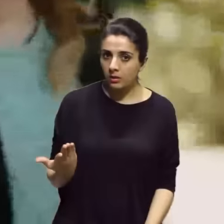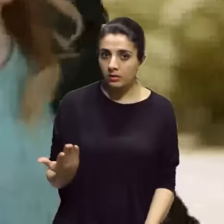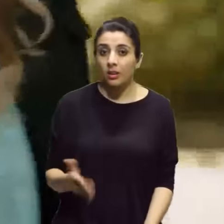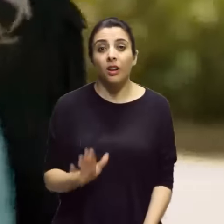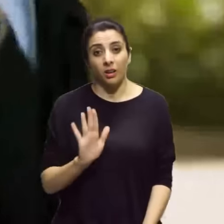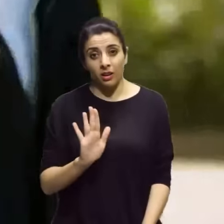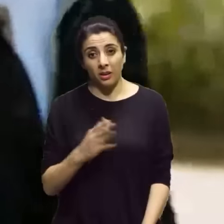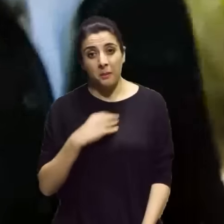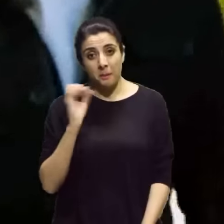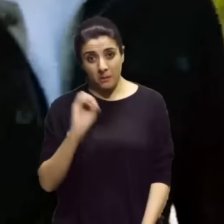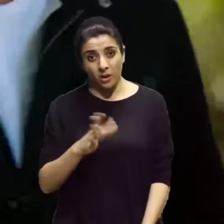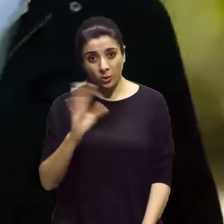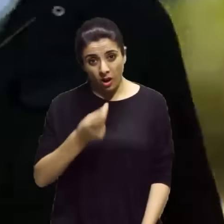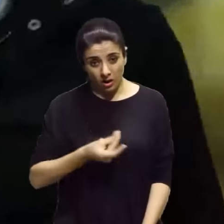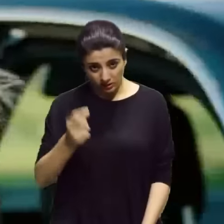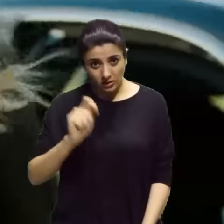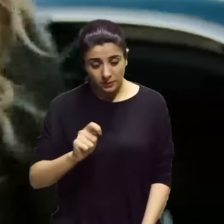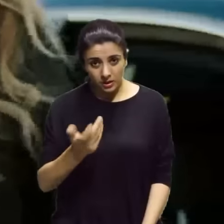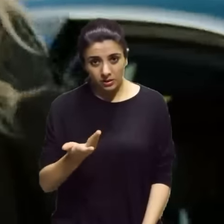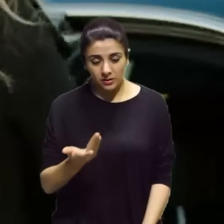He, bırakayım da sonra kaç.